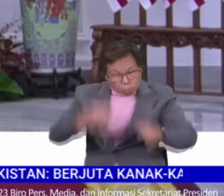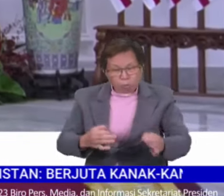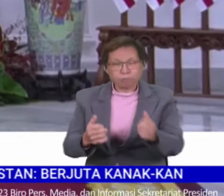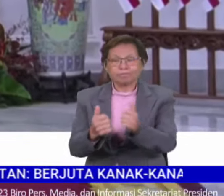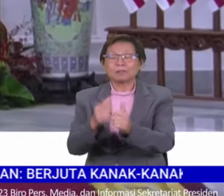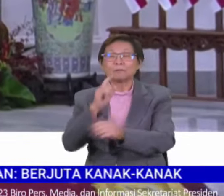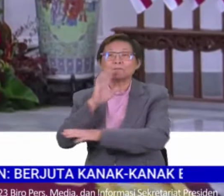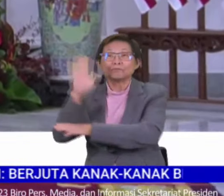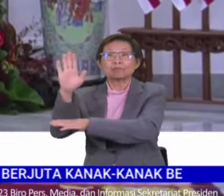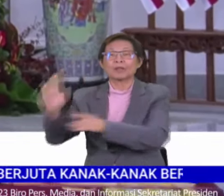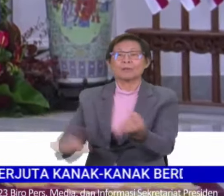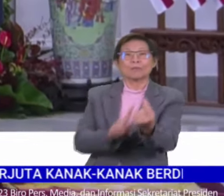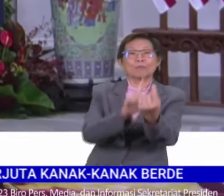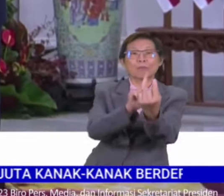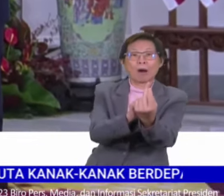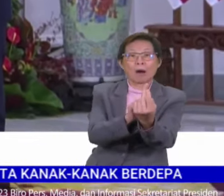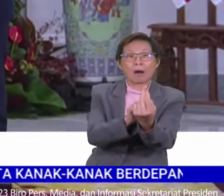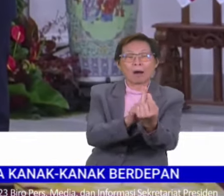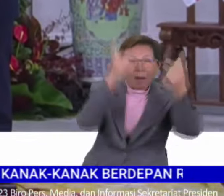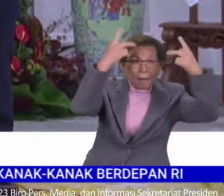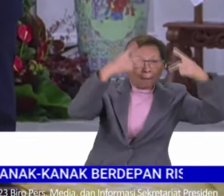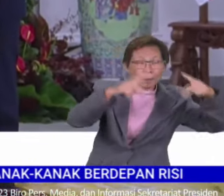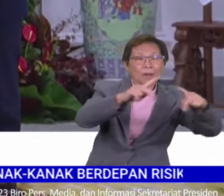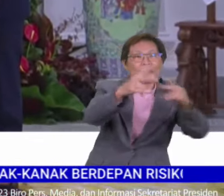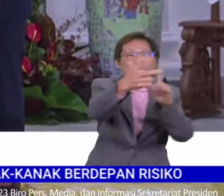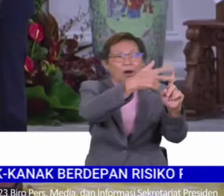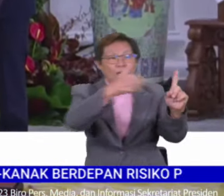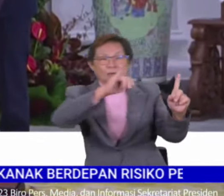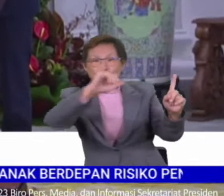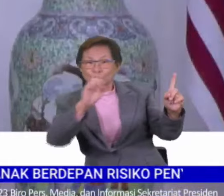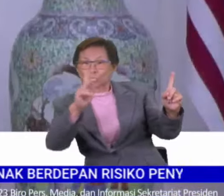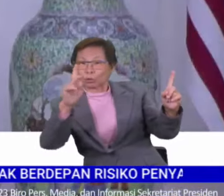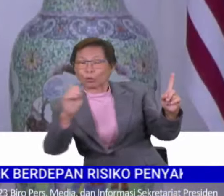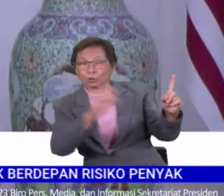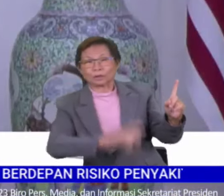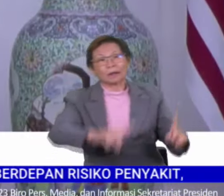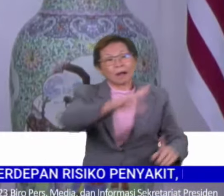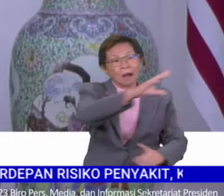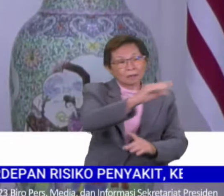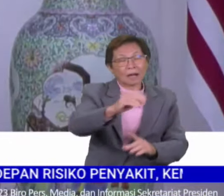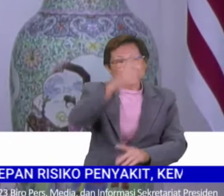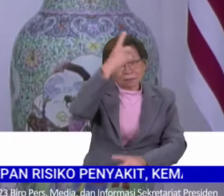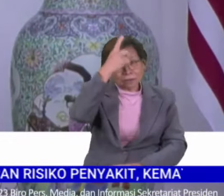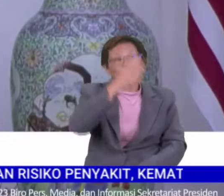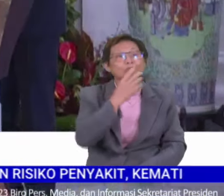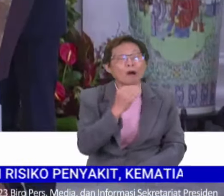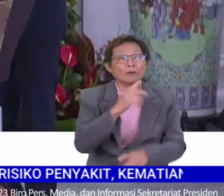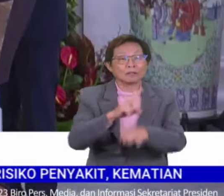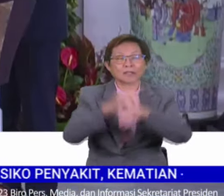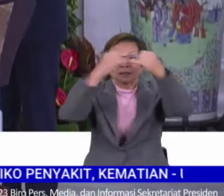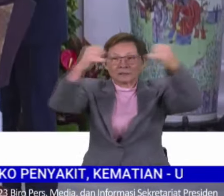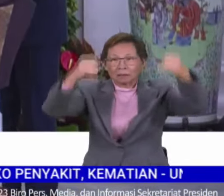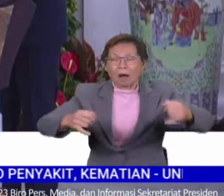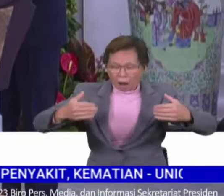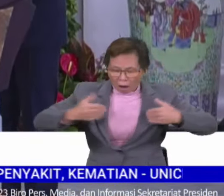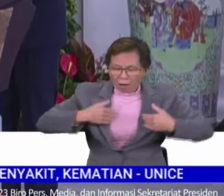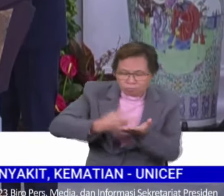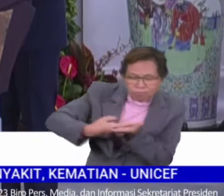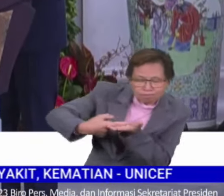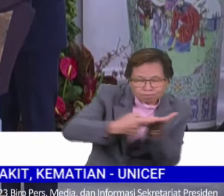perjanjian. Dalam pertemuan empat mata antara Presiden Indonesia Joko Widodo dan Datuk Seri Anwar di Istana Bogor, turut